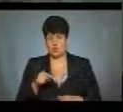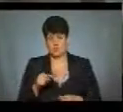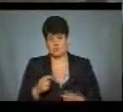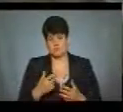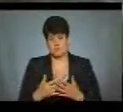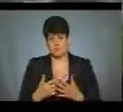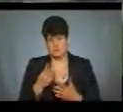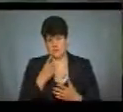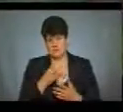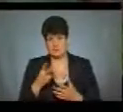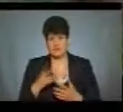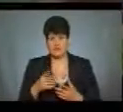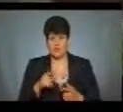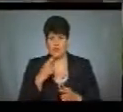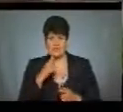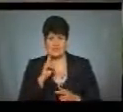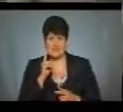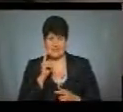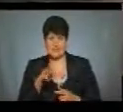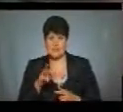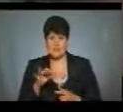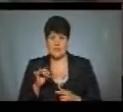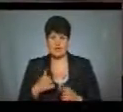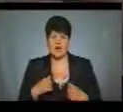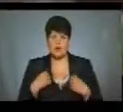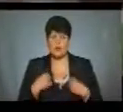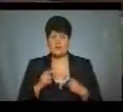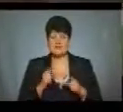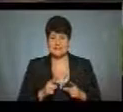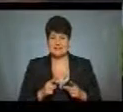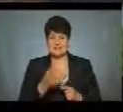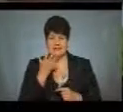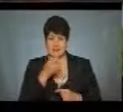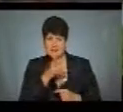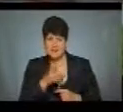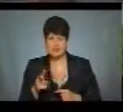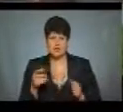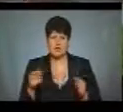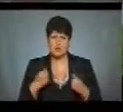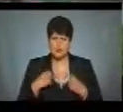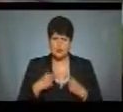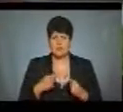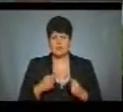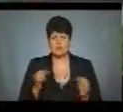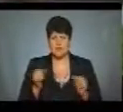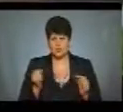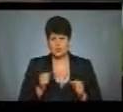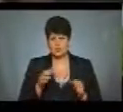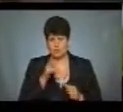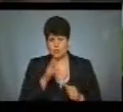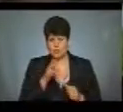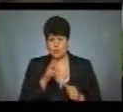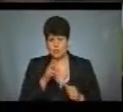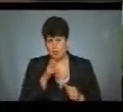вони вважають мене зеленим моржом, оскільки купаюся тільки в теплу пору року. Вони купаються впродовж року, взимку, восени. Їх значно